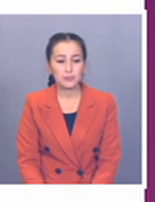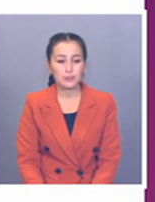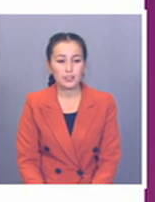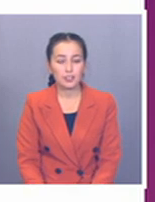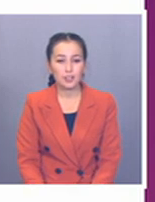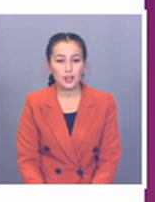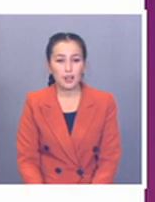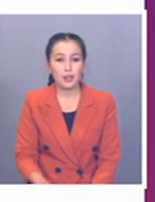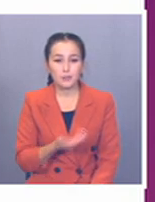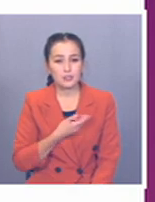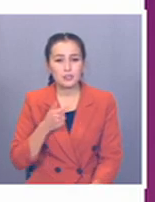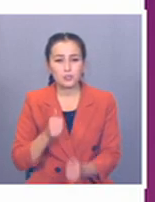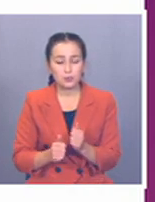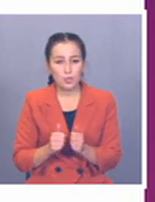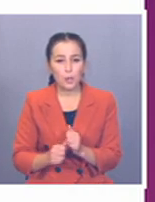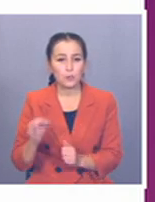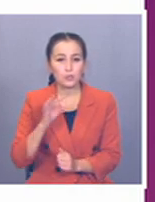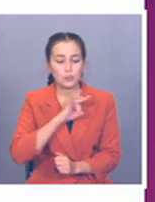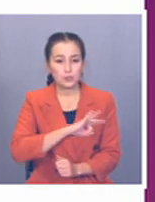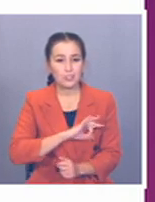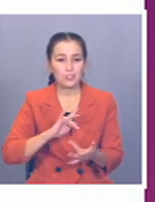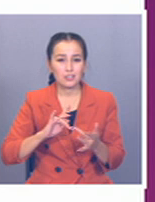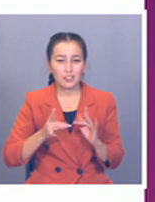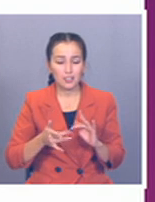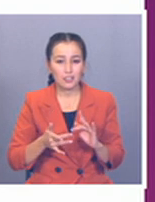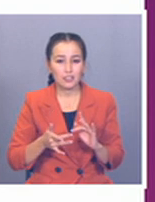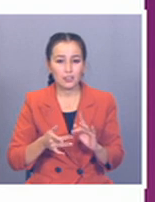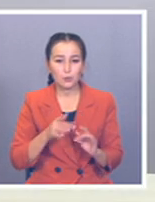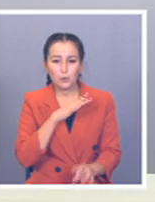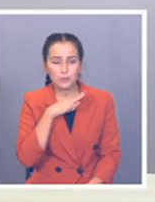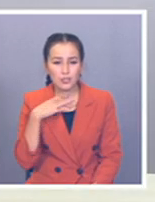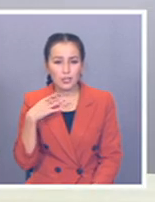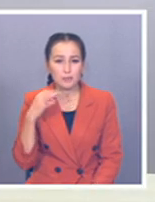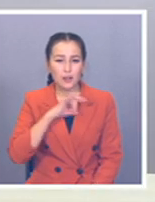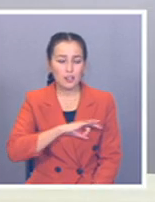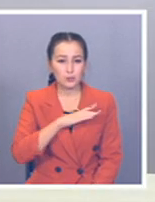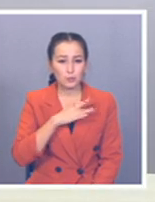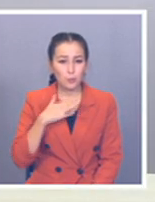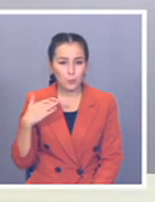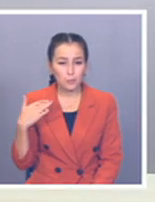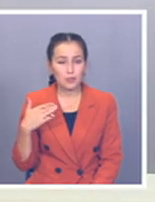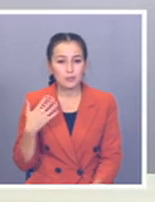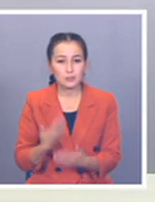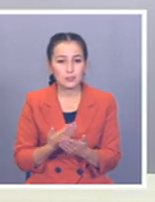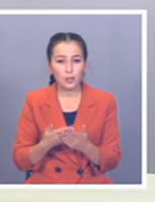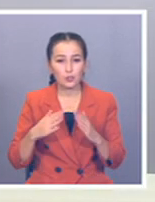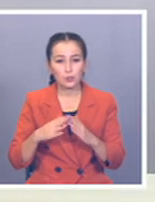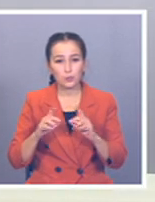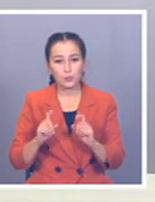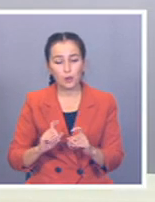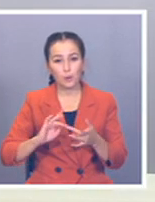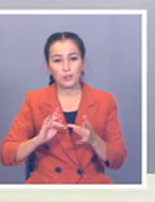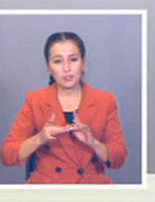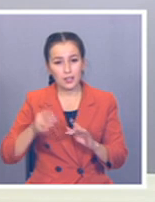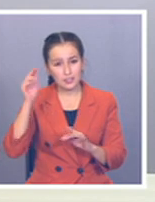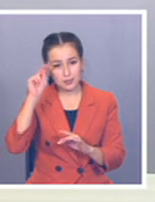Біз күнделікті қолданып жүрген интернеттің көптеген пайдасы көп. Мысалы, үйде отырып онлайн сабақ